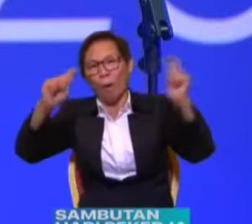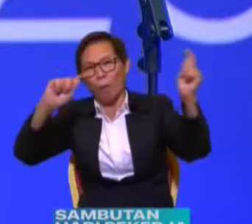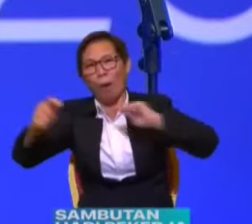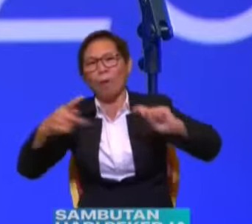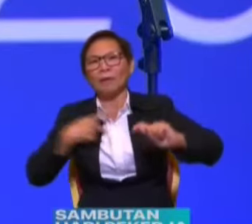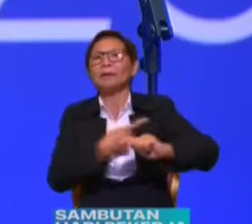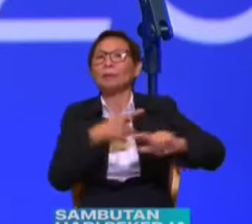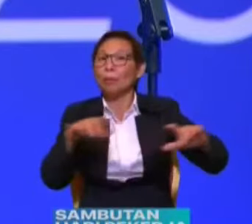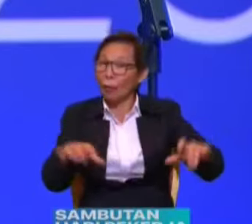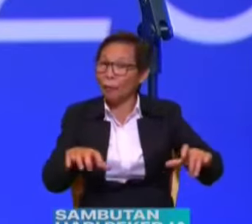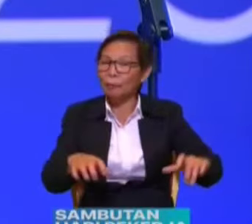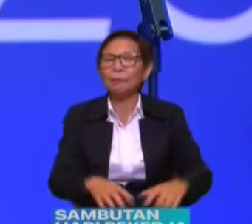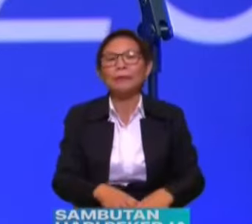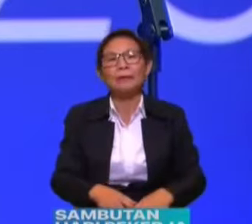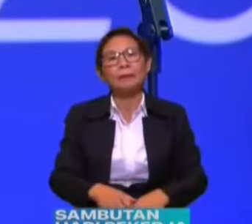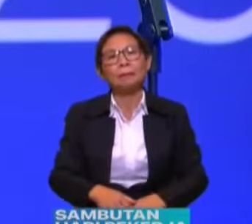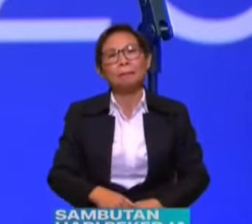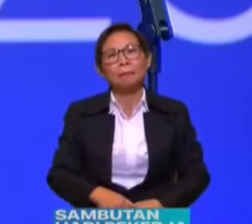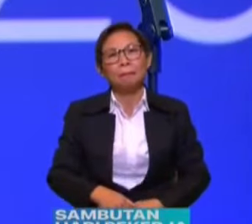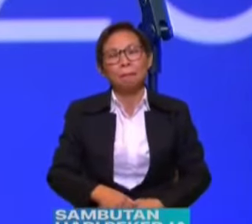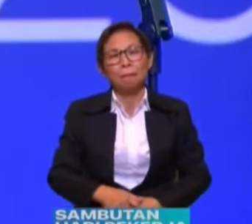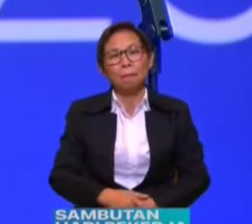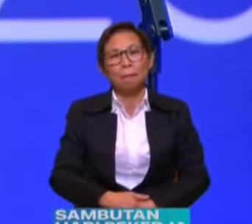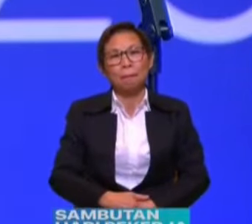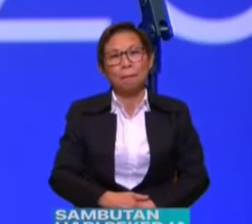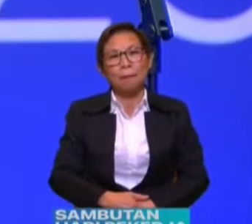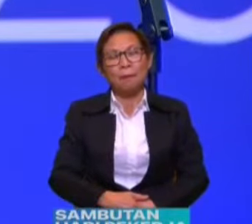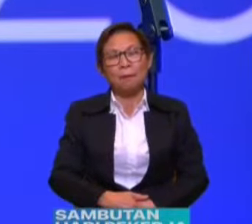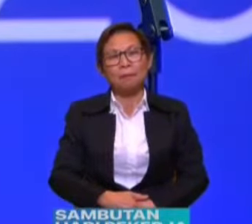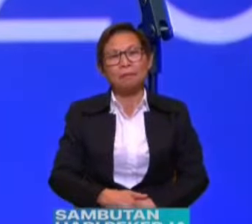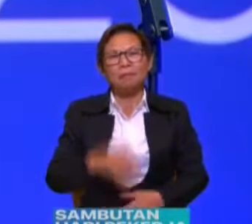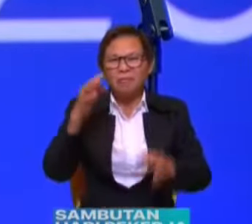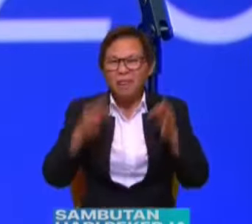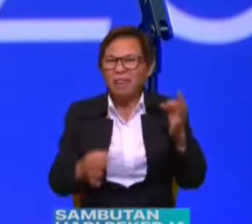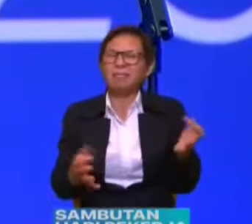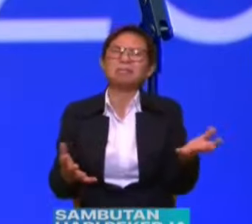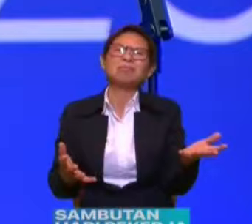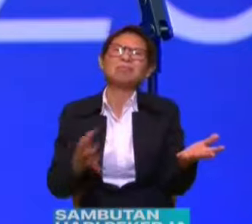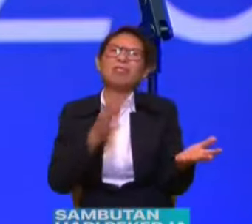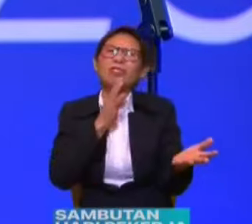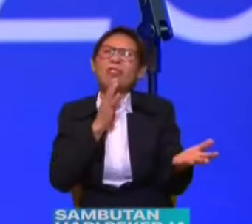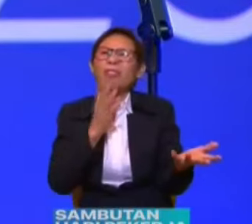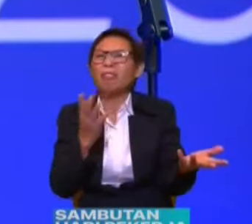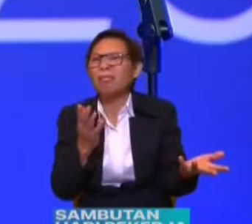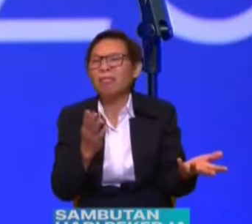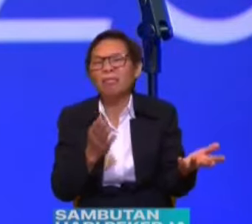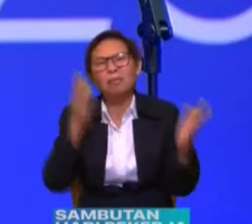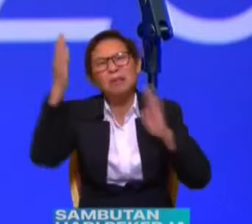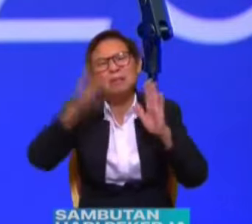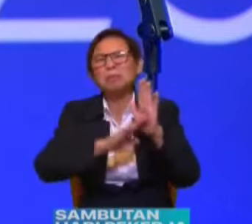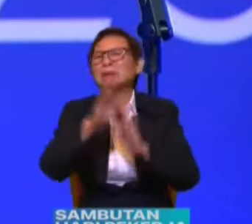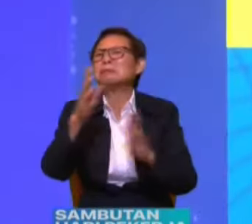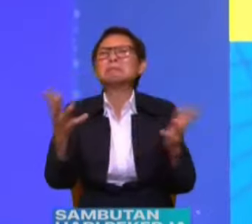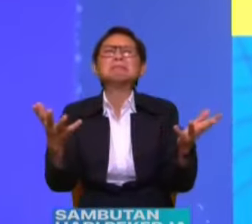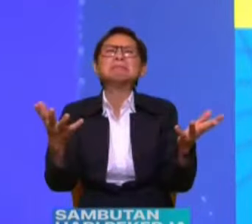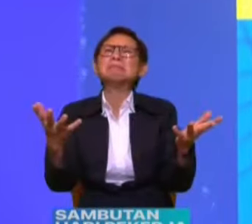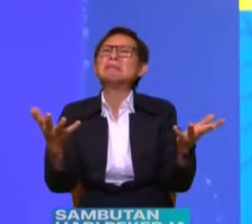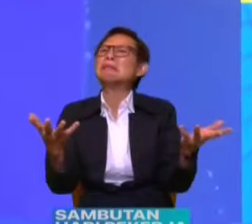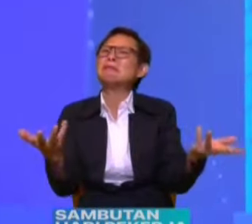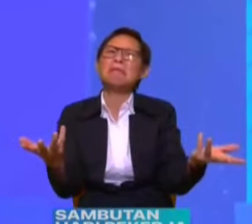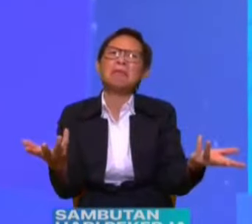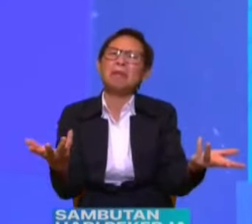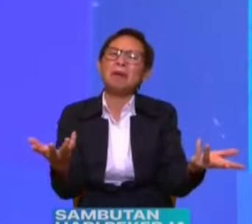lakukan. Dan kalau tidak, dia tidak ada makna dalam Malaysia Madani. Cuma saya nak